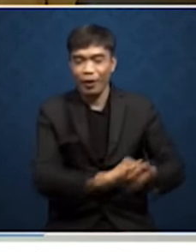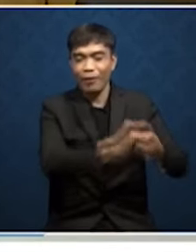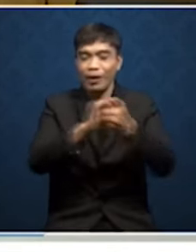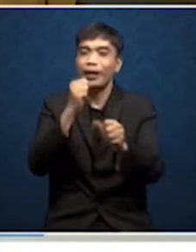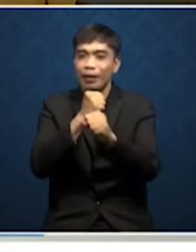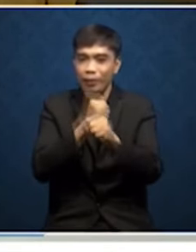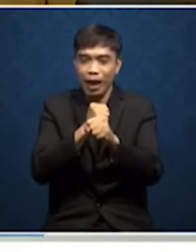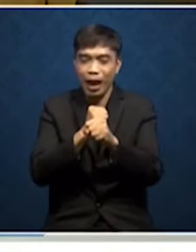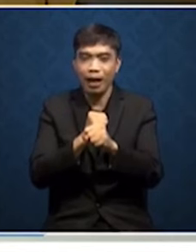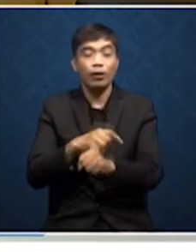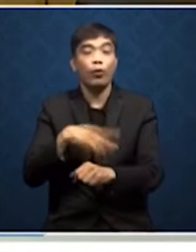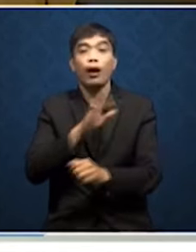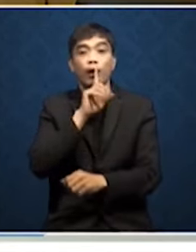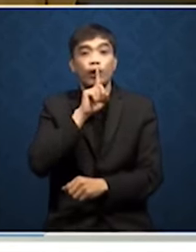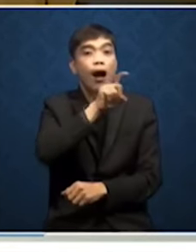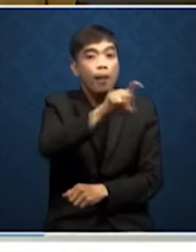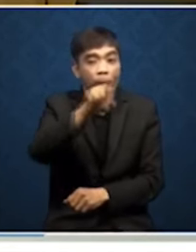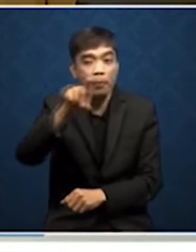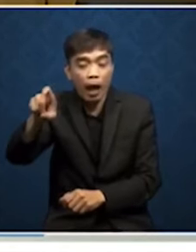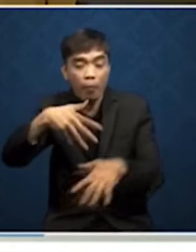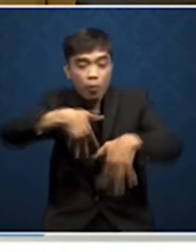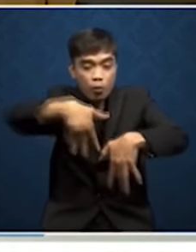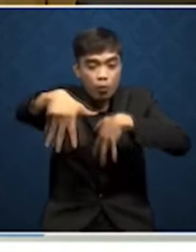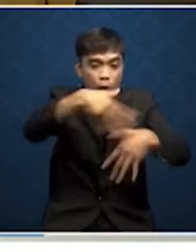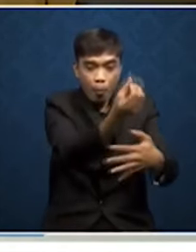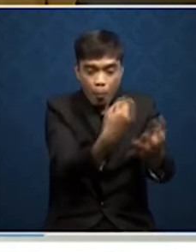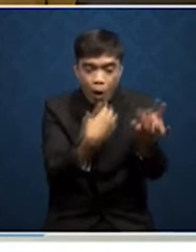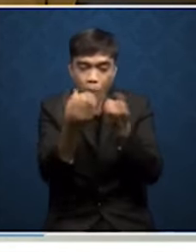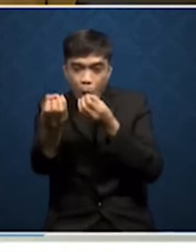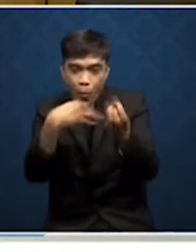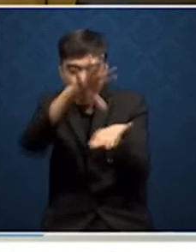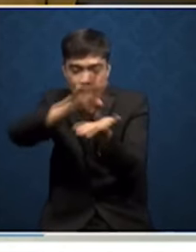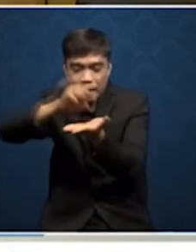รือรับฟังความเห็นจากพี่น้องประชาชนทั้งทางตรงและทางอ้อม